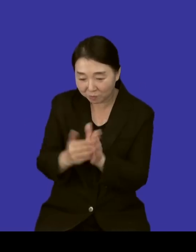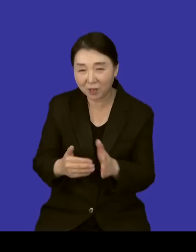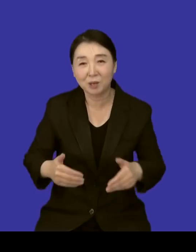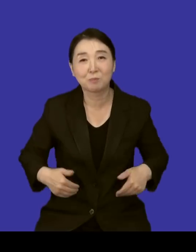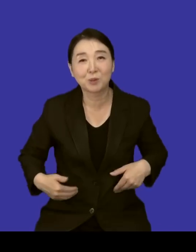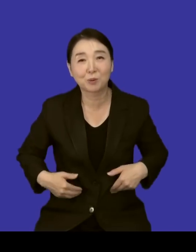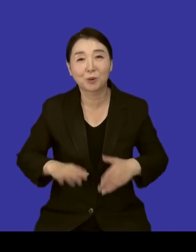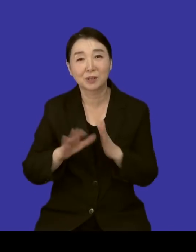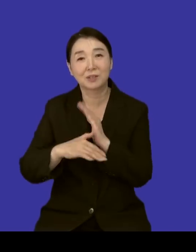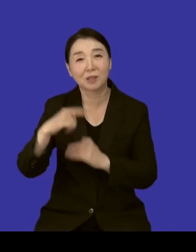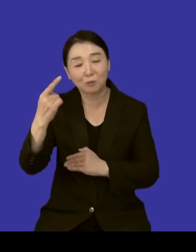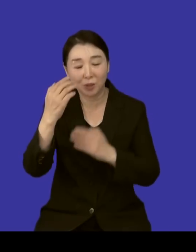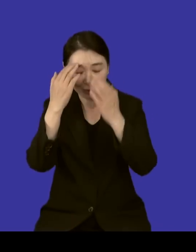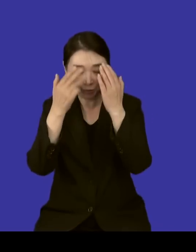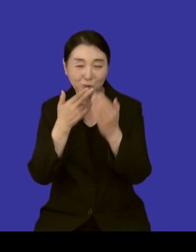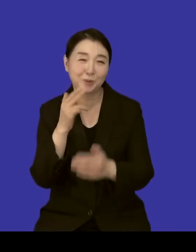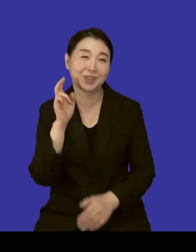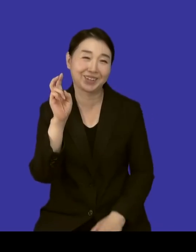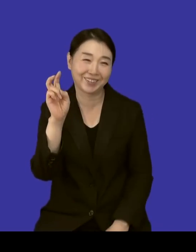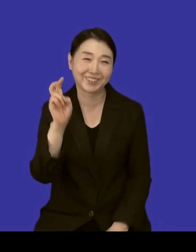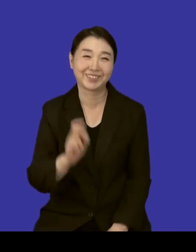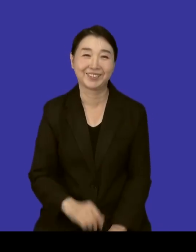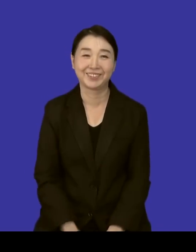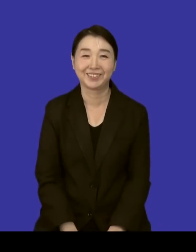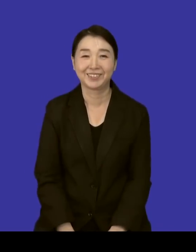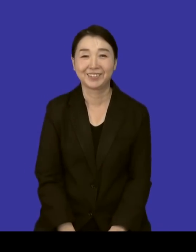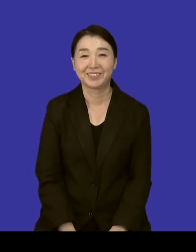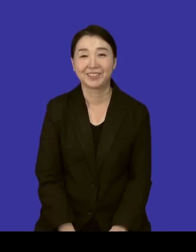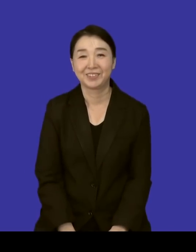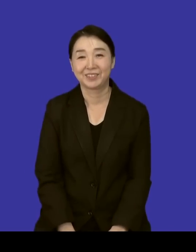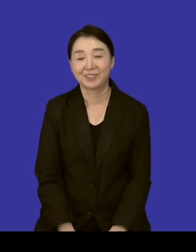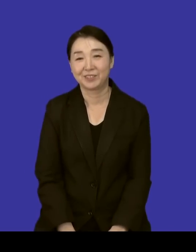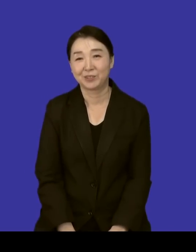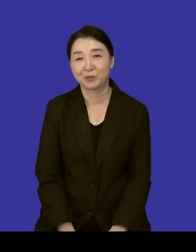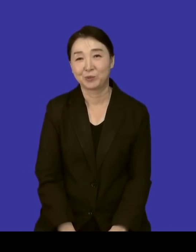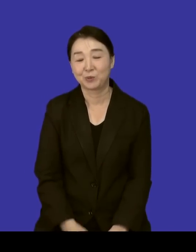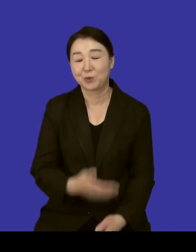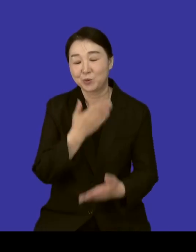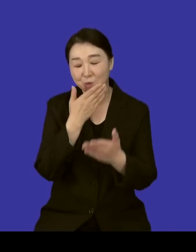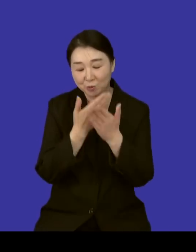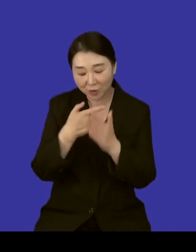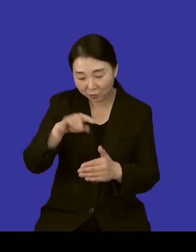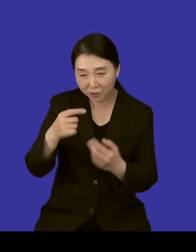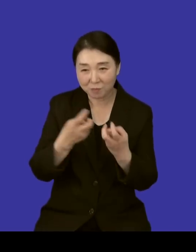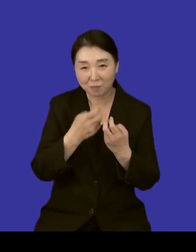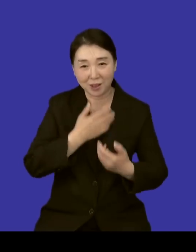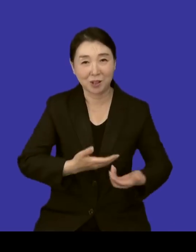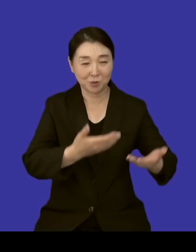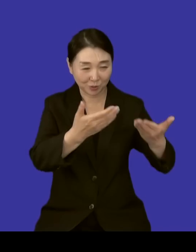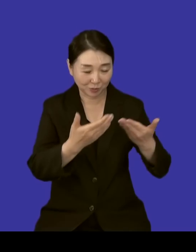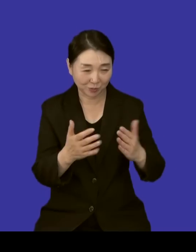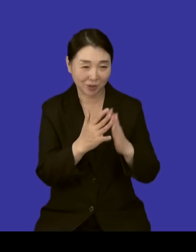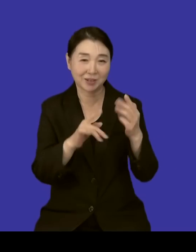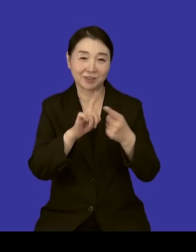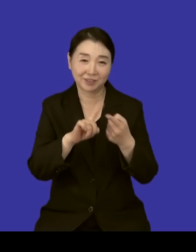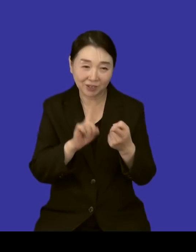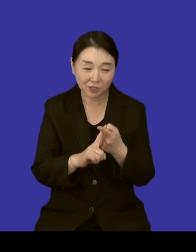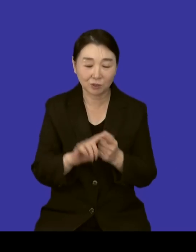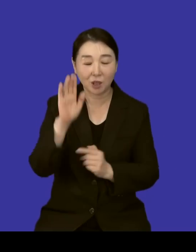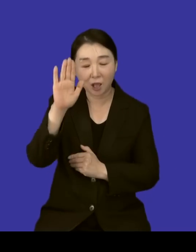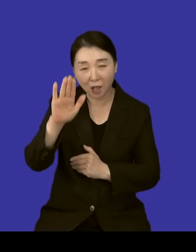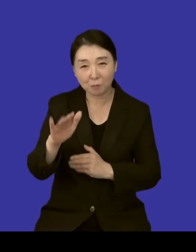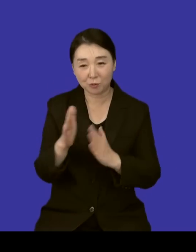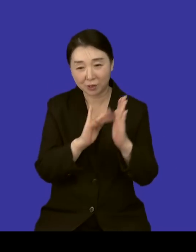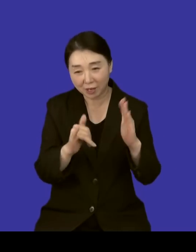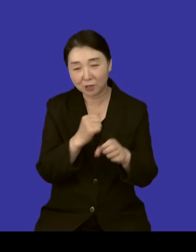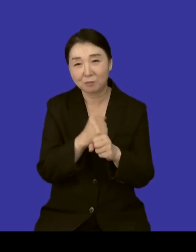예, 예. 그 예. 뒤에 그 고통이 네, 네. 없을 것 그렇죠. 같다는 생각이 들거든요. 그렇죠, 그렇죠. 오늘 귀한 네. 큐티의 방법도 알려주시고 네, 네. 가정사역 또 우리가 가정을 어떻게 이루어야